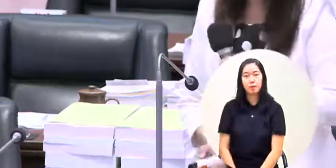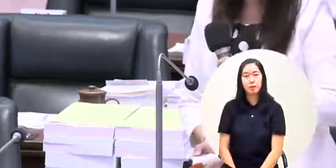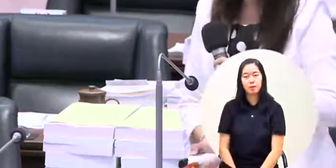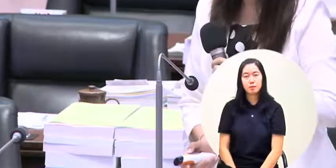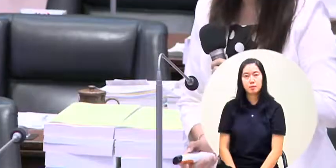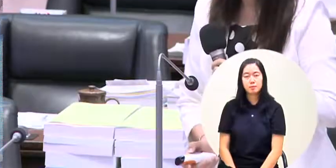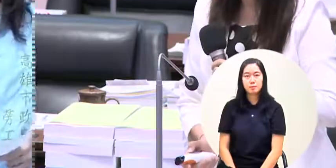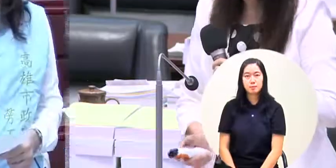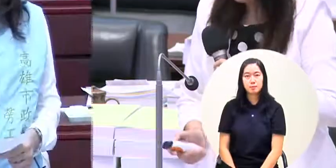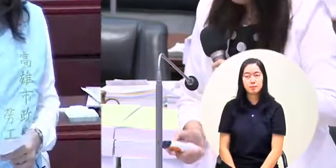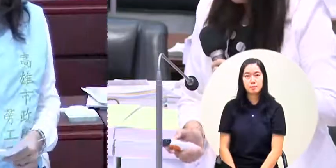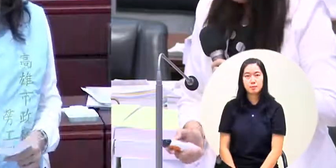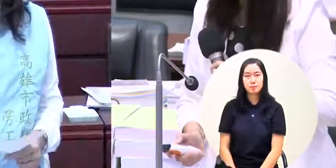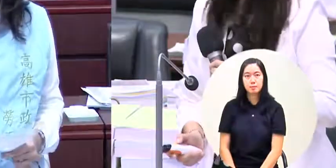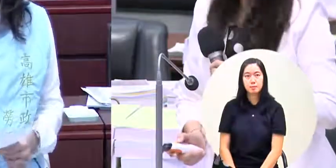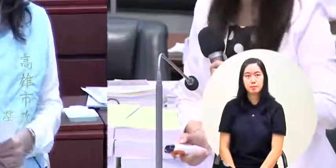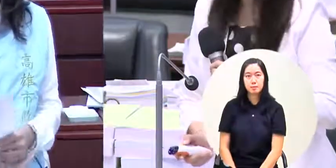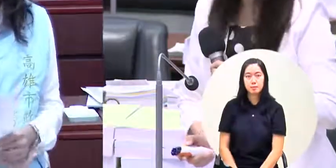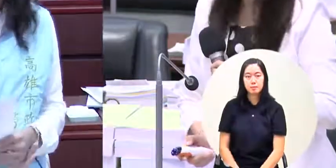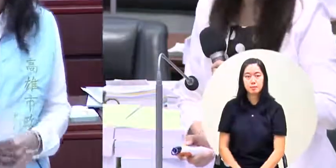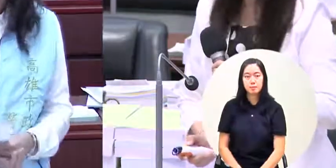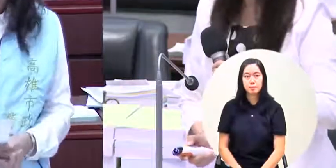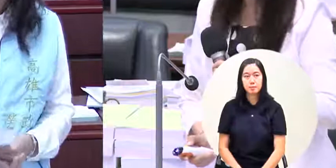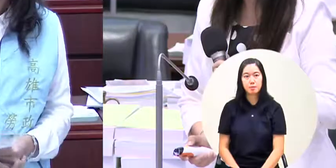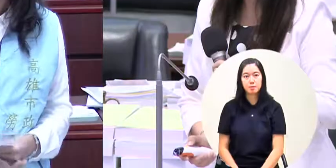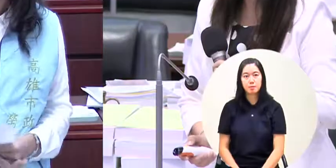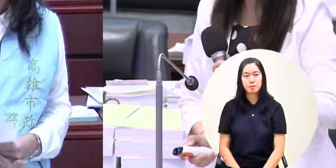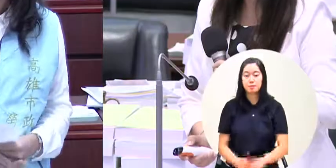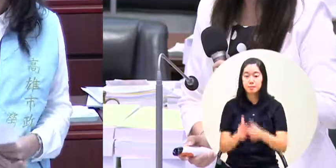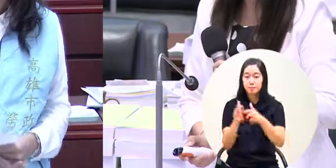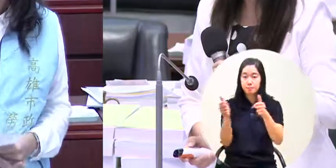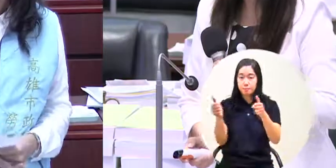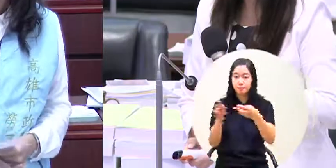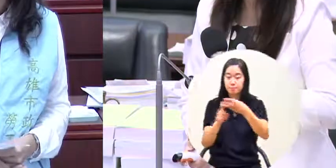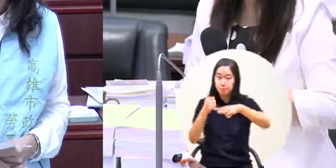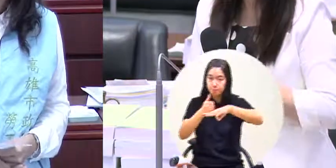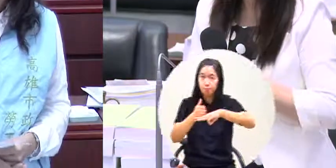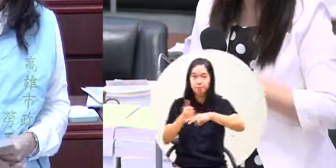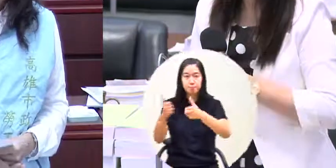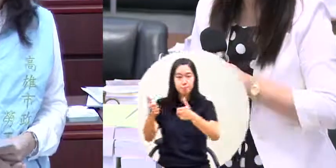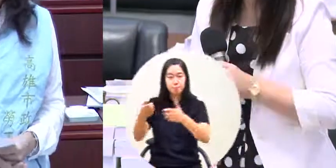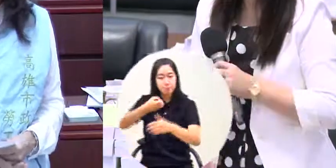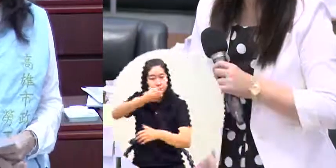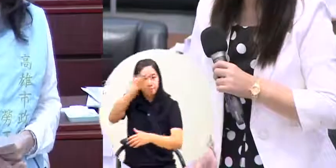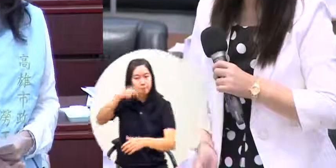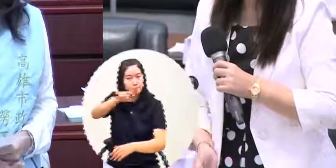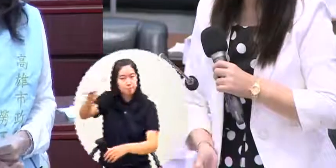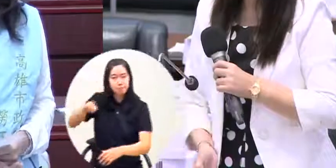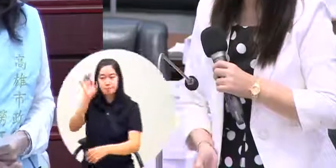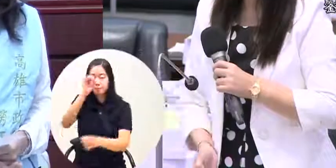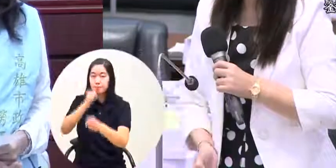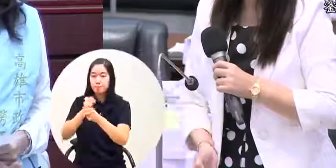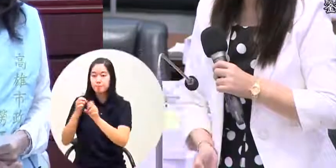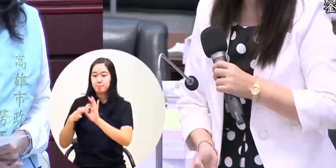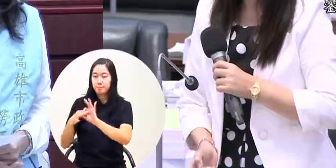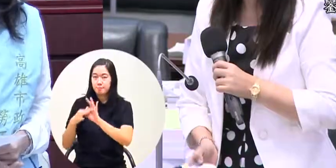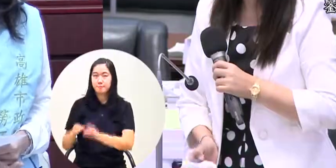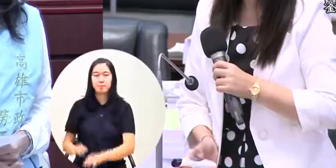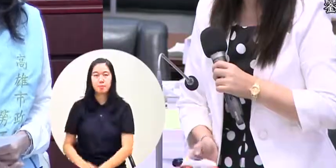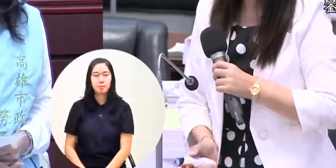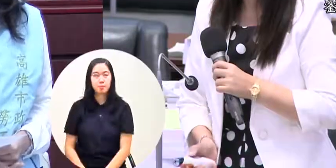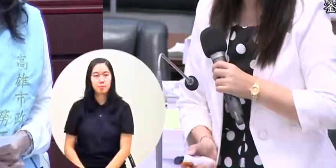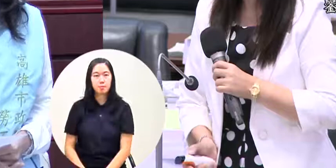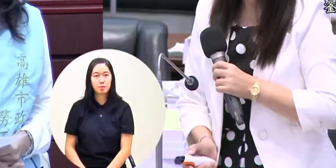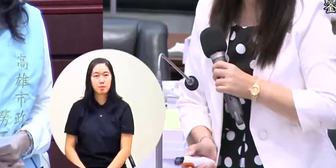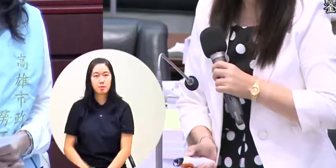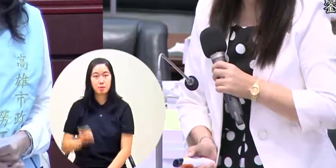长答。 谢谢主席，谢谢陈议员对青年就业的关心哈。我们会有一些